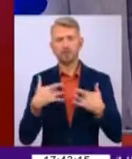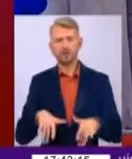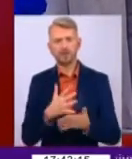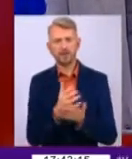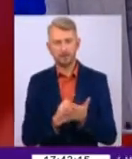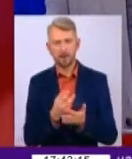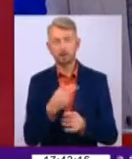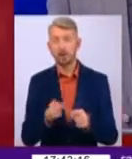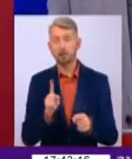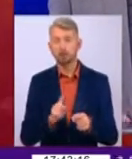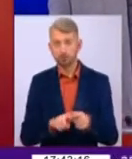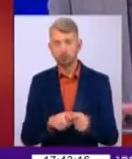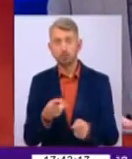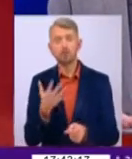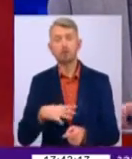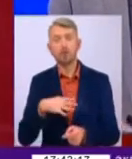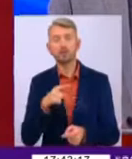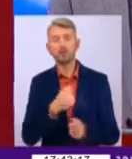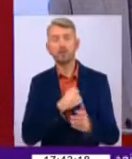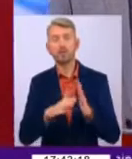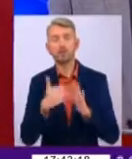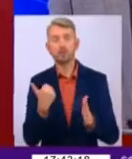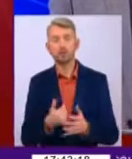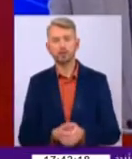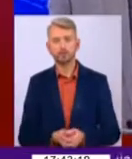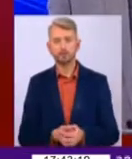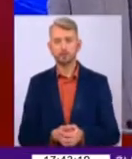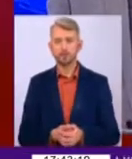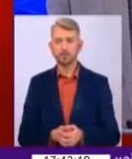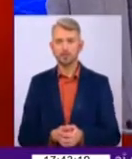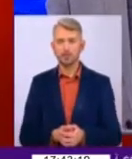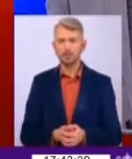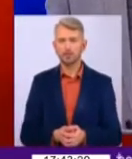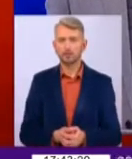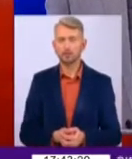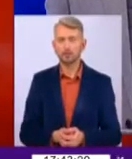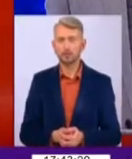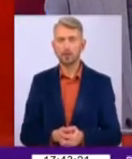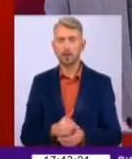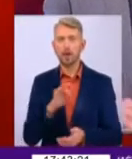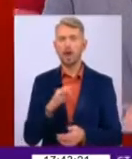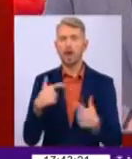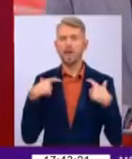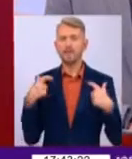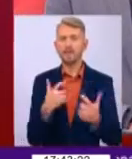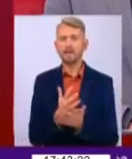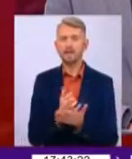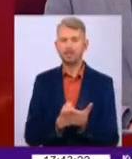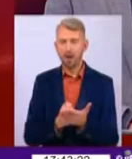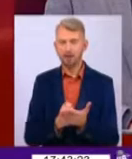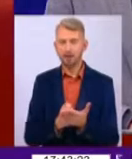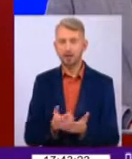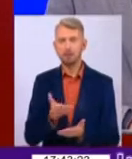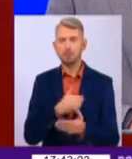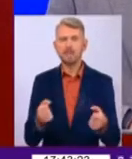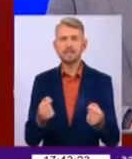А для чого тоді цей призов, на вашу думку? Ну, офіцери запасу, а запасом ми